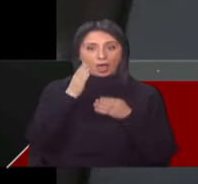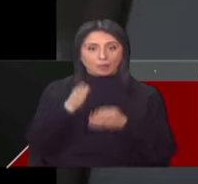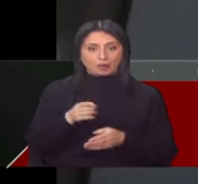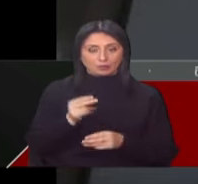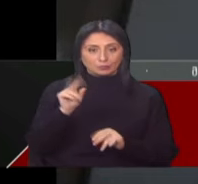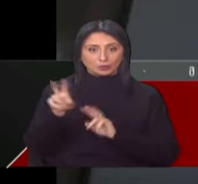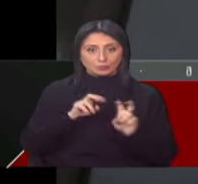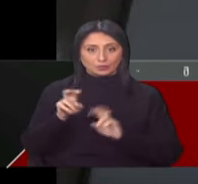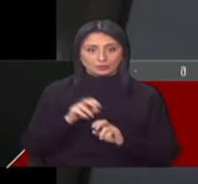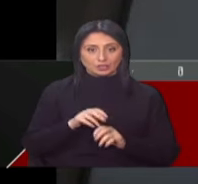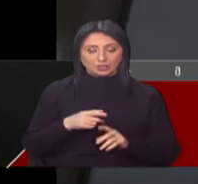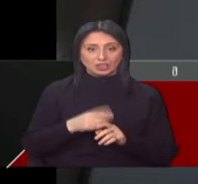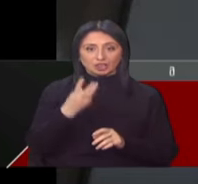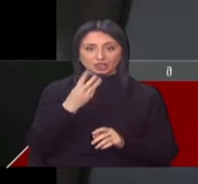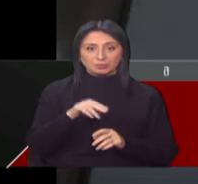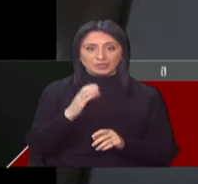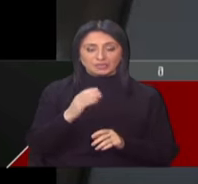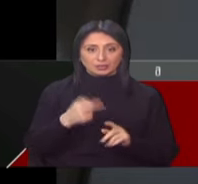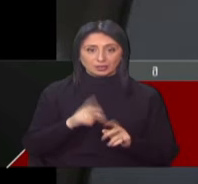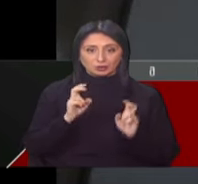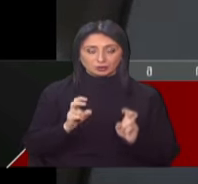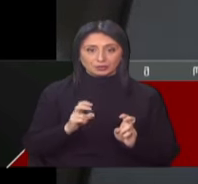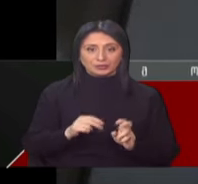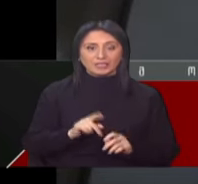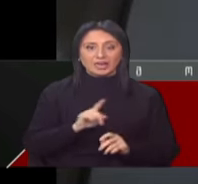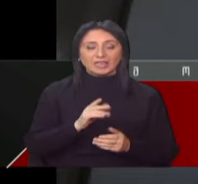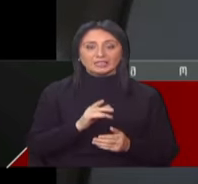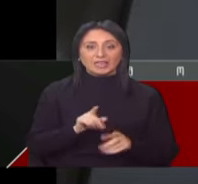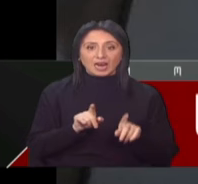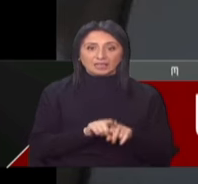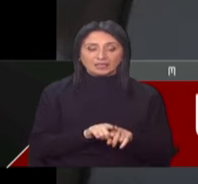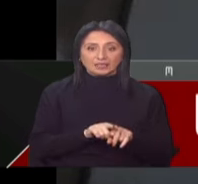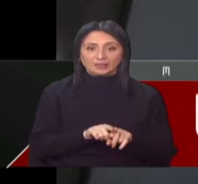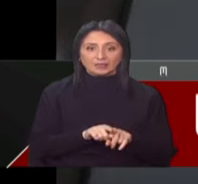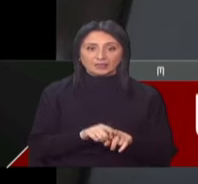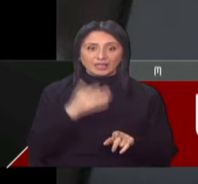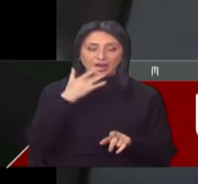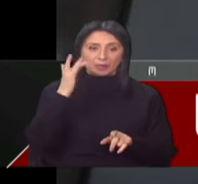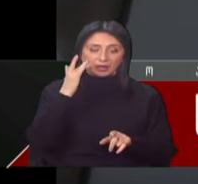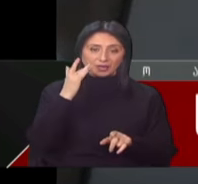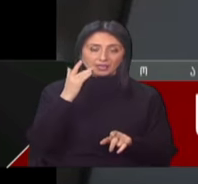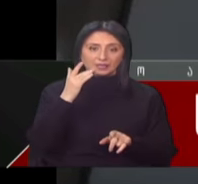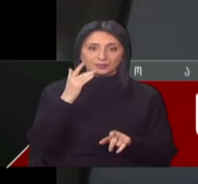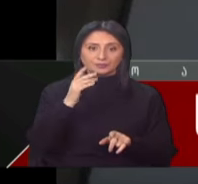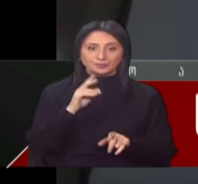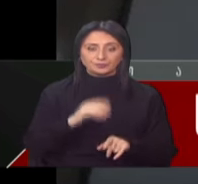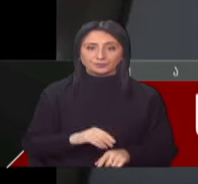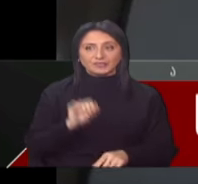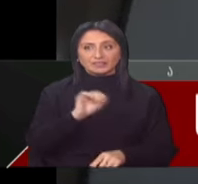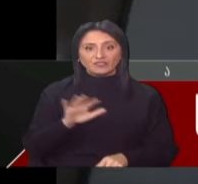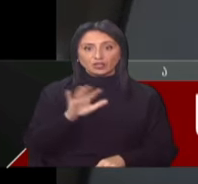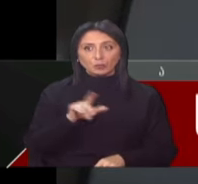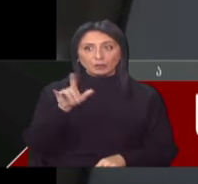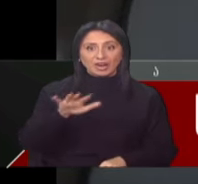ორიენტირებული შეზღუდული პასუხისმგებლობის სუბიექტები, რაც ასევე ამერიკის ან ევროპის